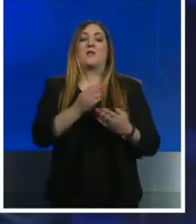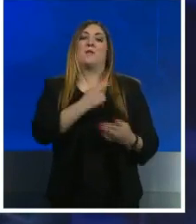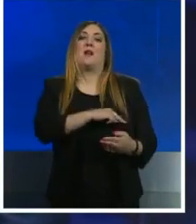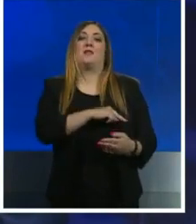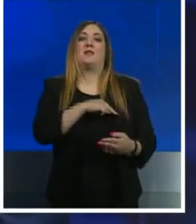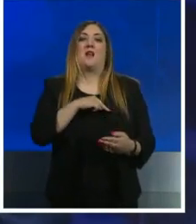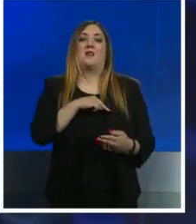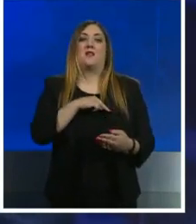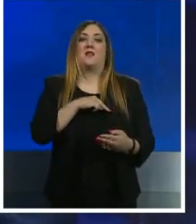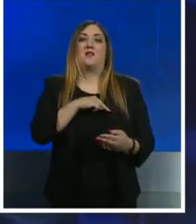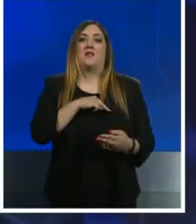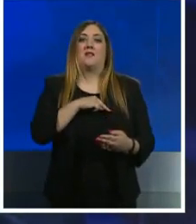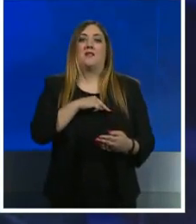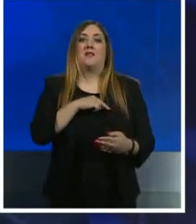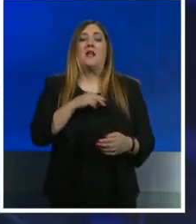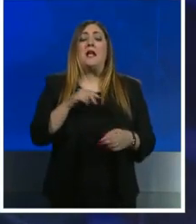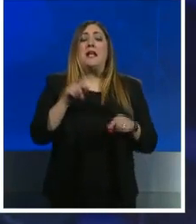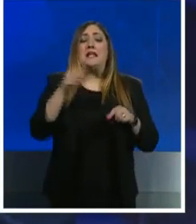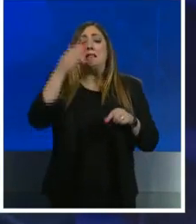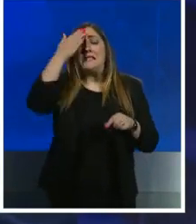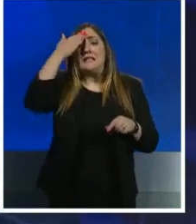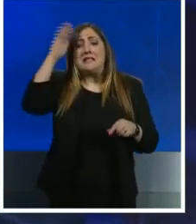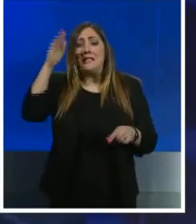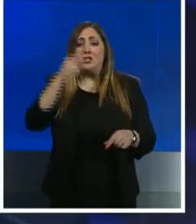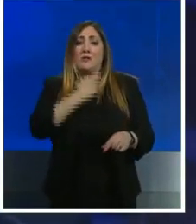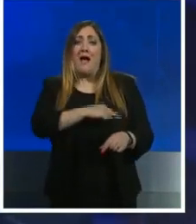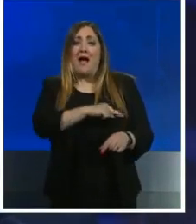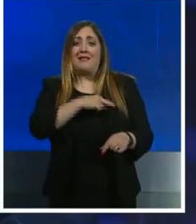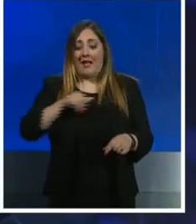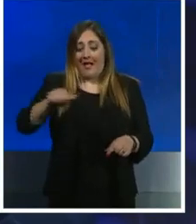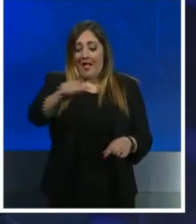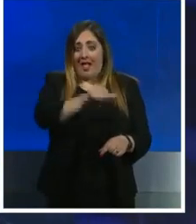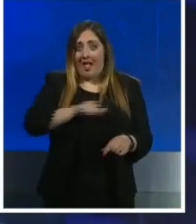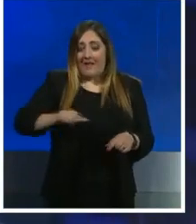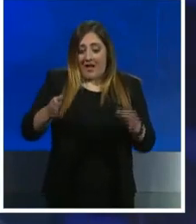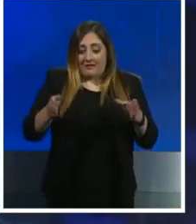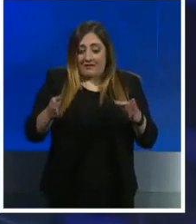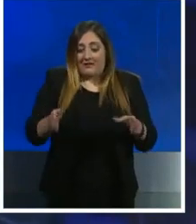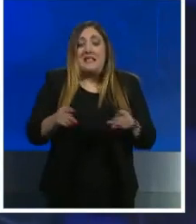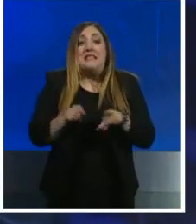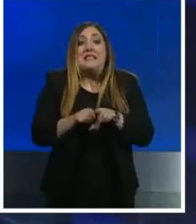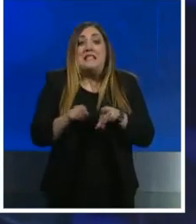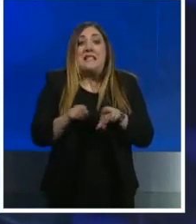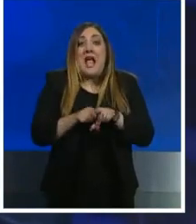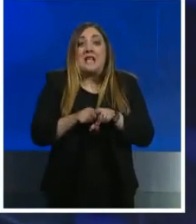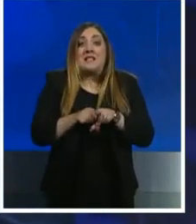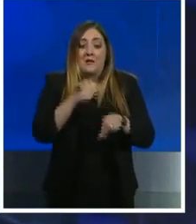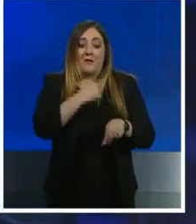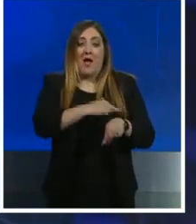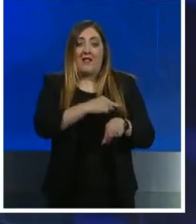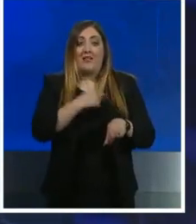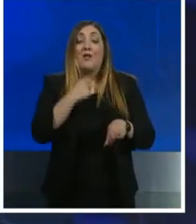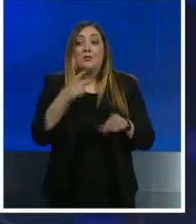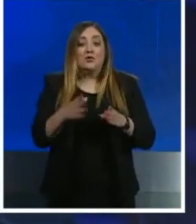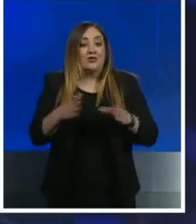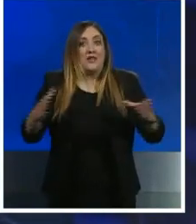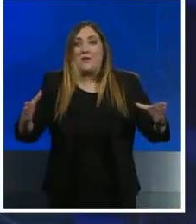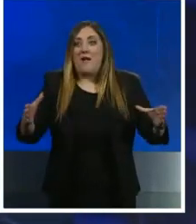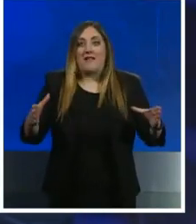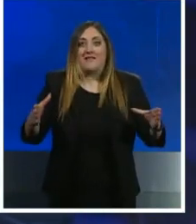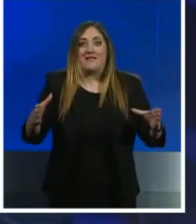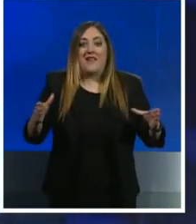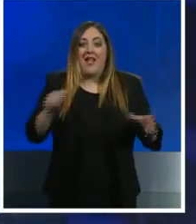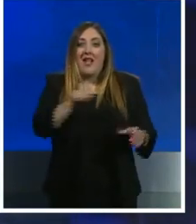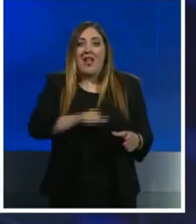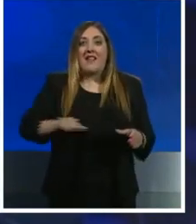blata. Illum Malta blata u 500 sen oħra blata se tkun. Mela aħna rridu ekonomija sostenibbli